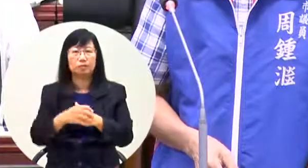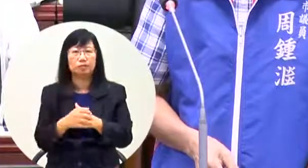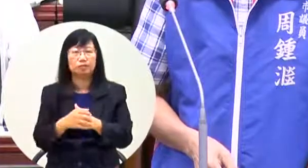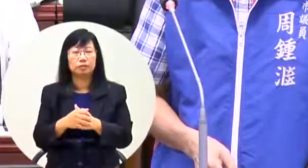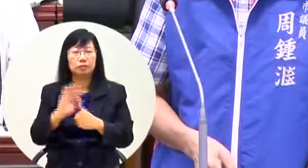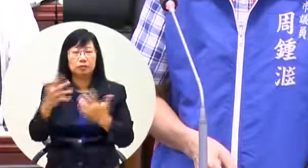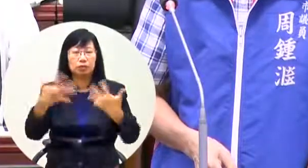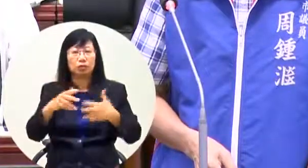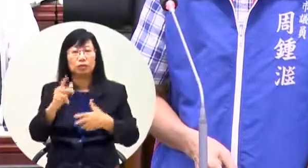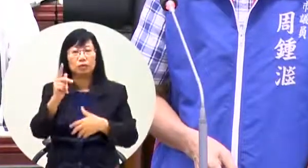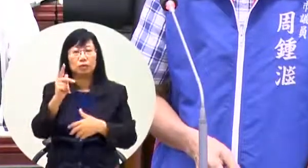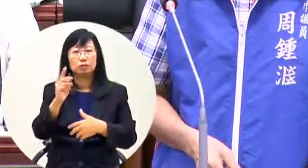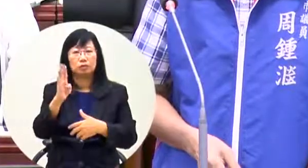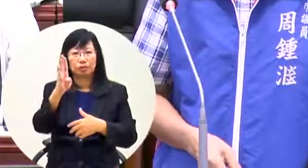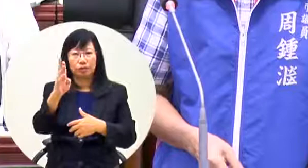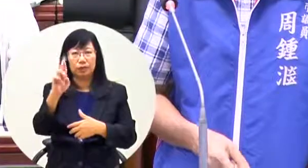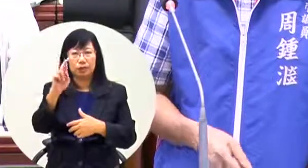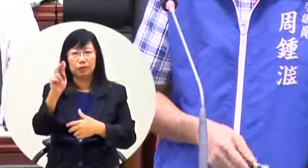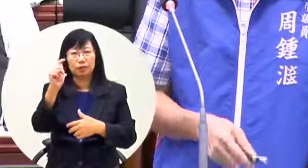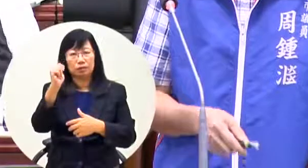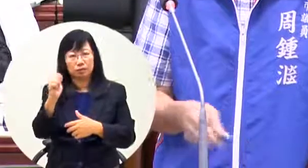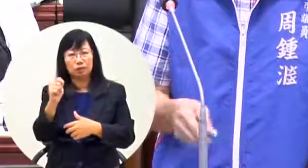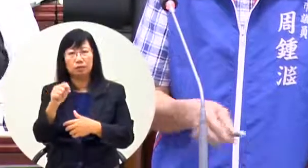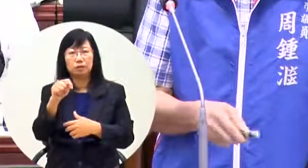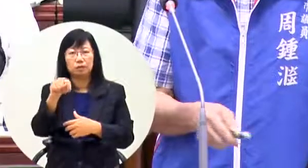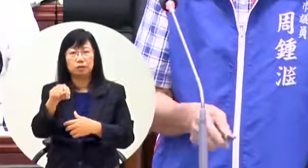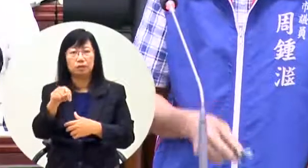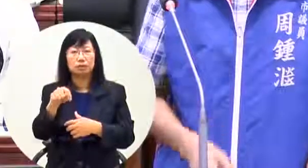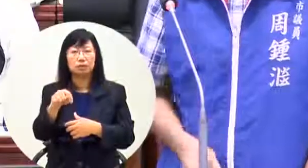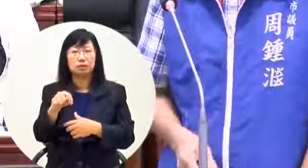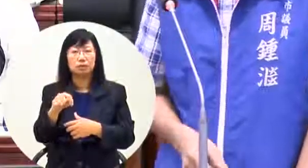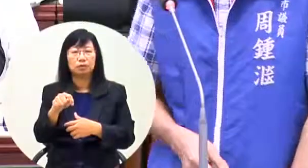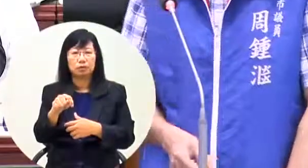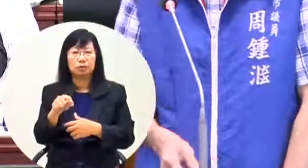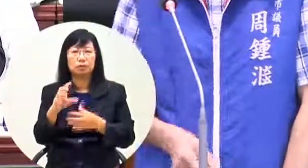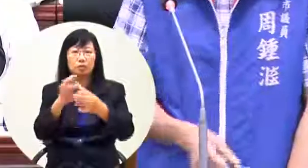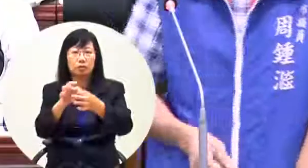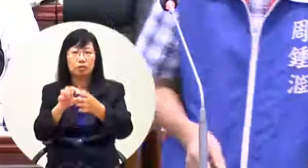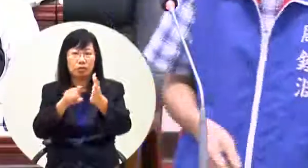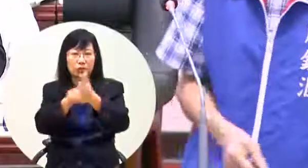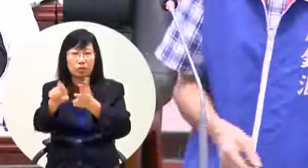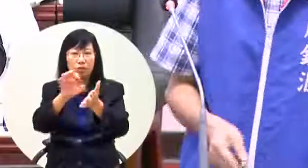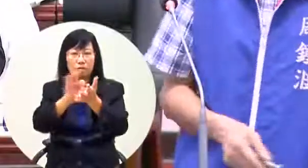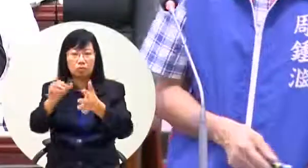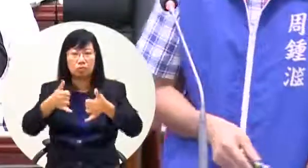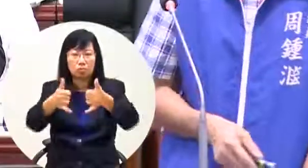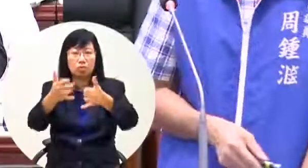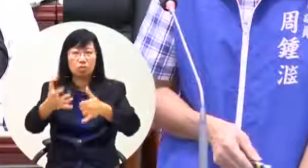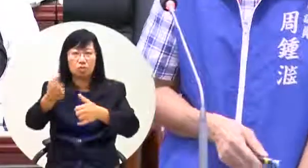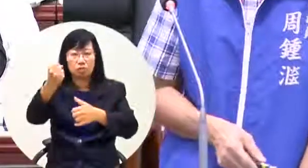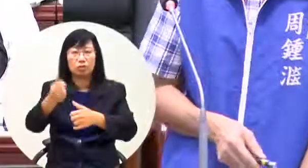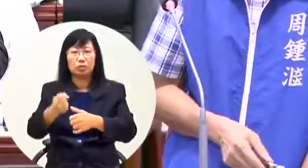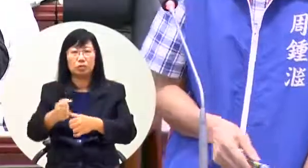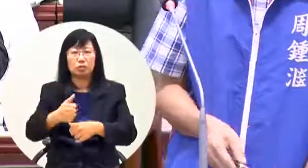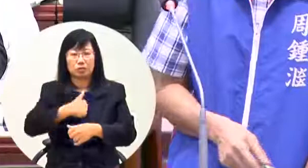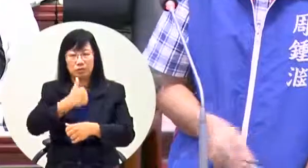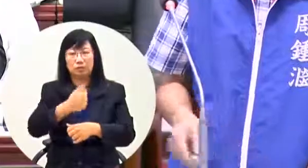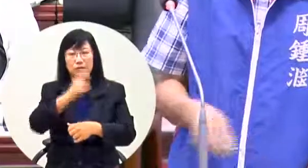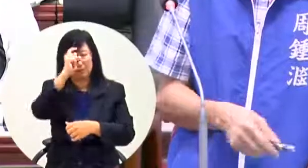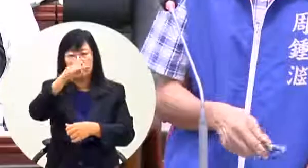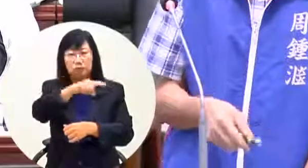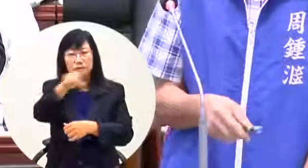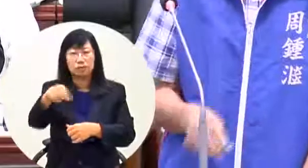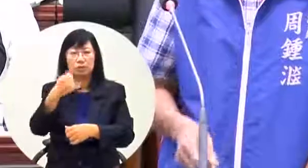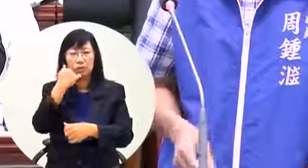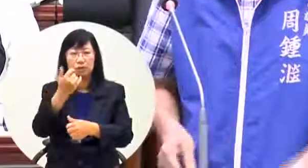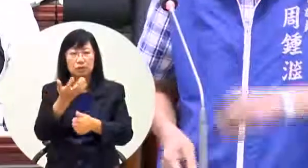员所提到的轻轨，都是专用路权。我真的希望大家慢慢的让这一个城市的大众运输的观念改